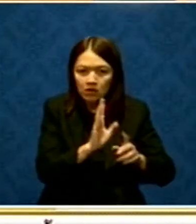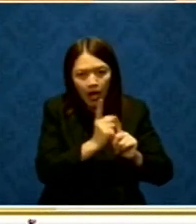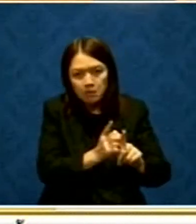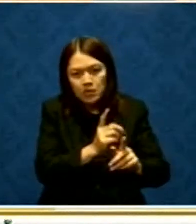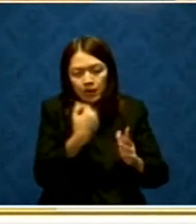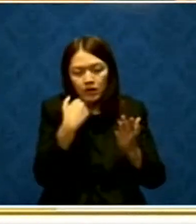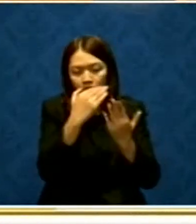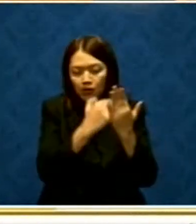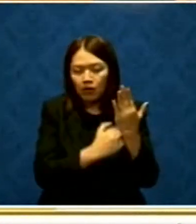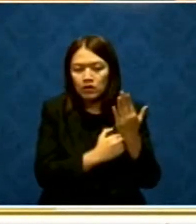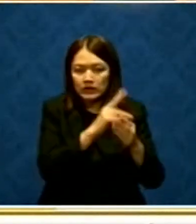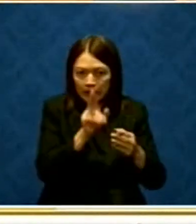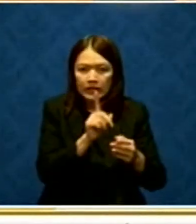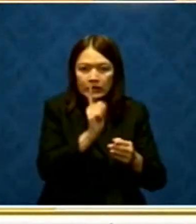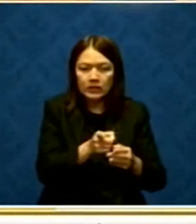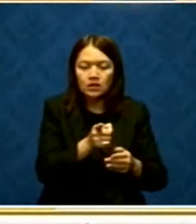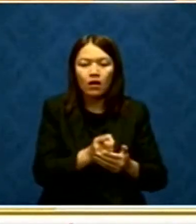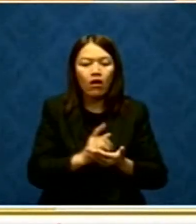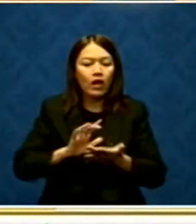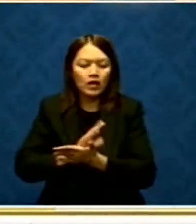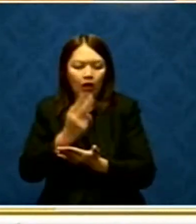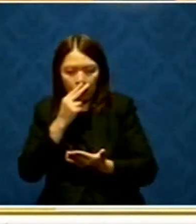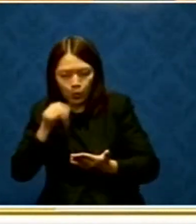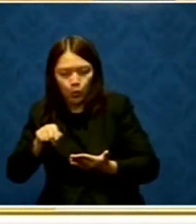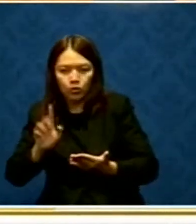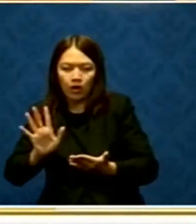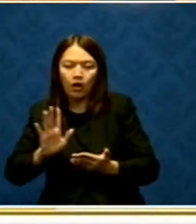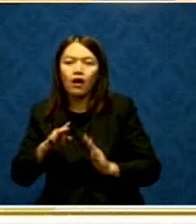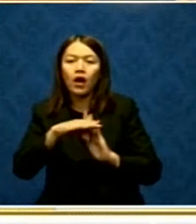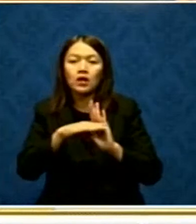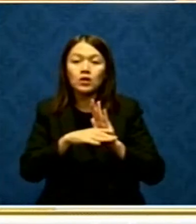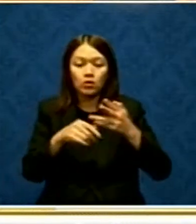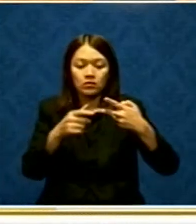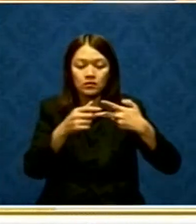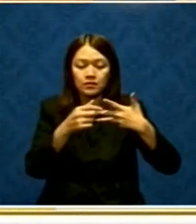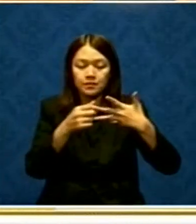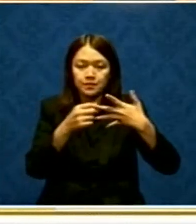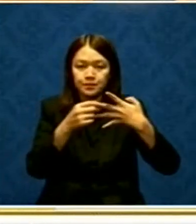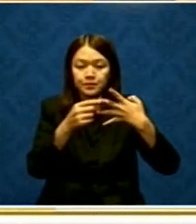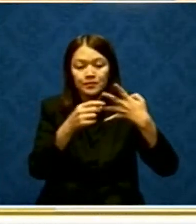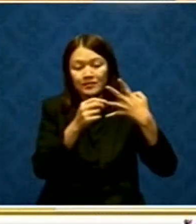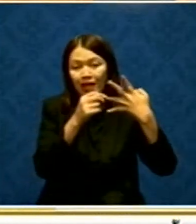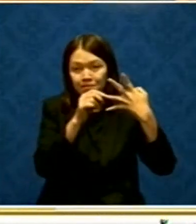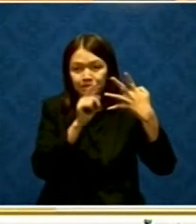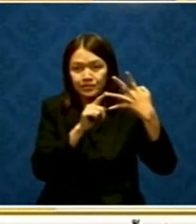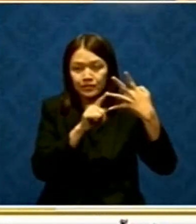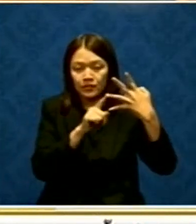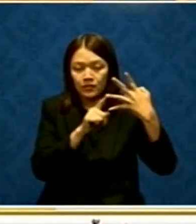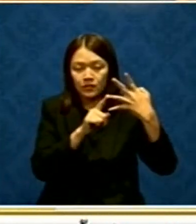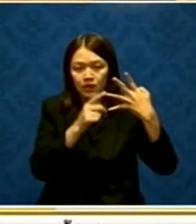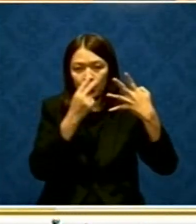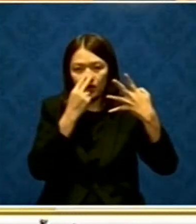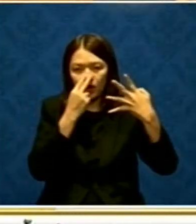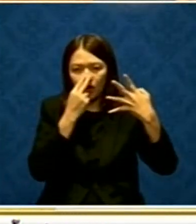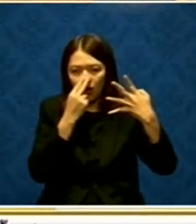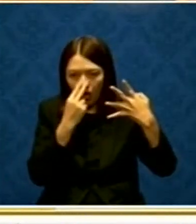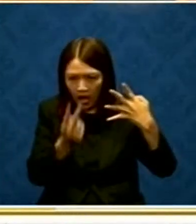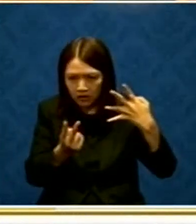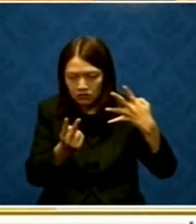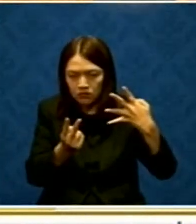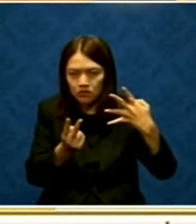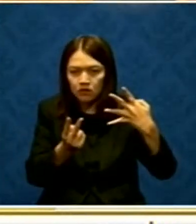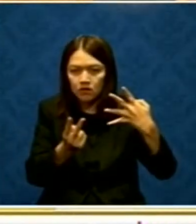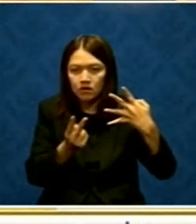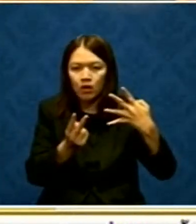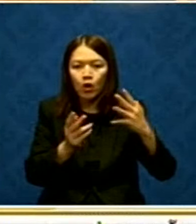ไหมคือไปดูการใช้จริงด้วยอย่าดูเฉพาะเอกสารนี่ขั้นตอนที่สองขั้นตอนที่สามเนี่ยเราถ้าพบเหตุอย่างนั้นก็คือ